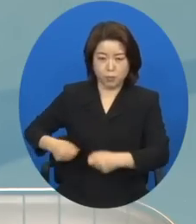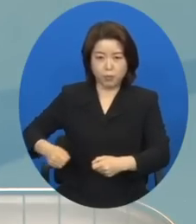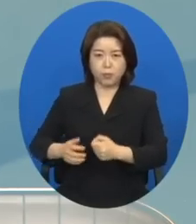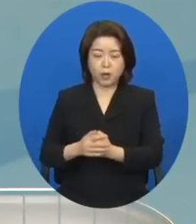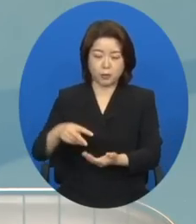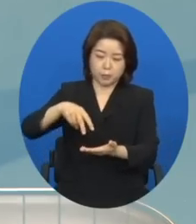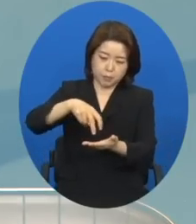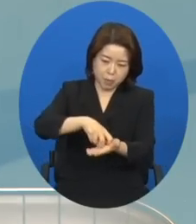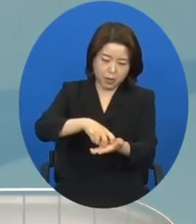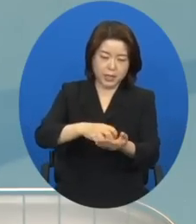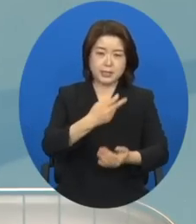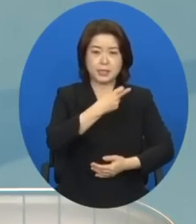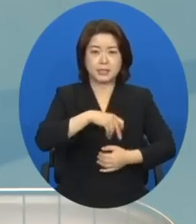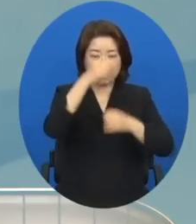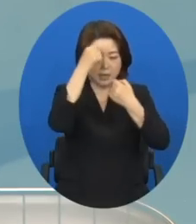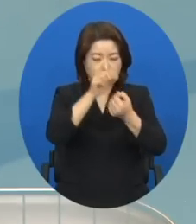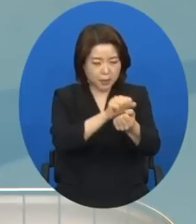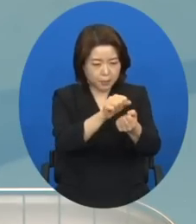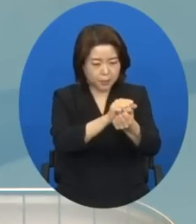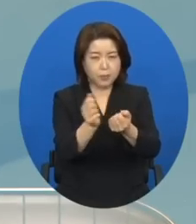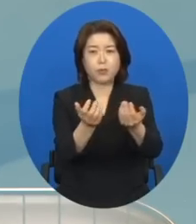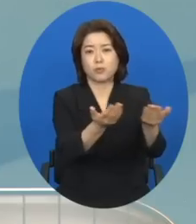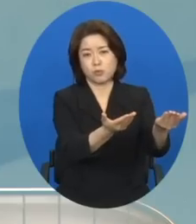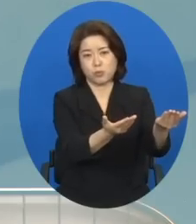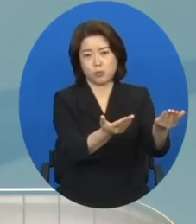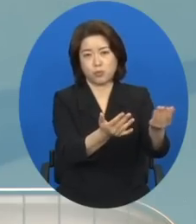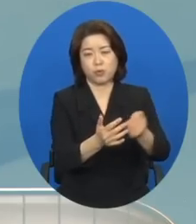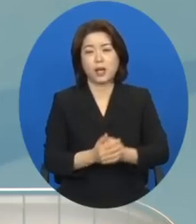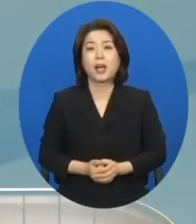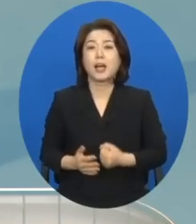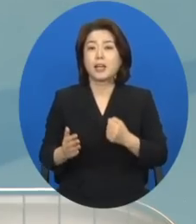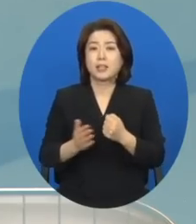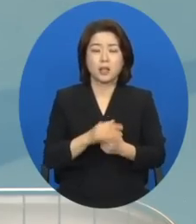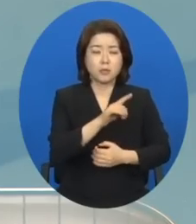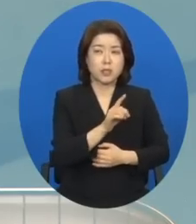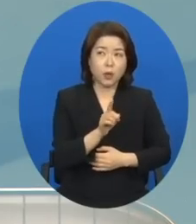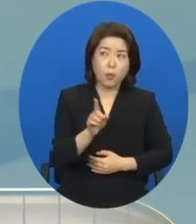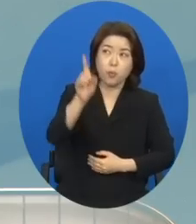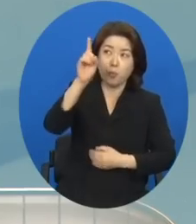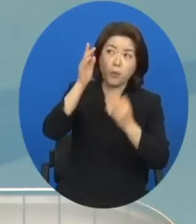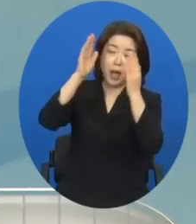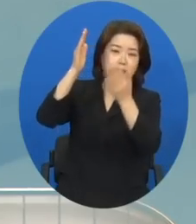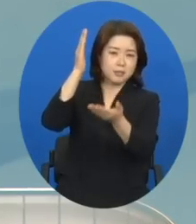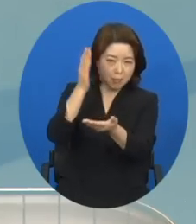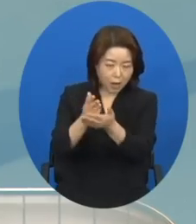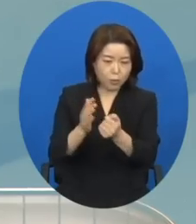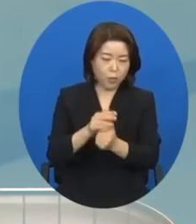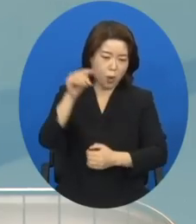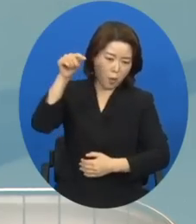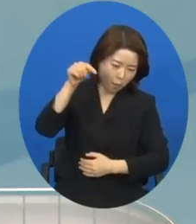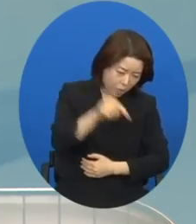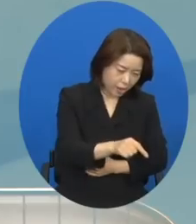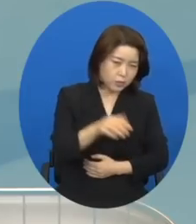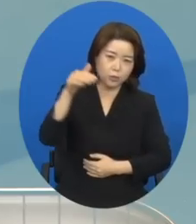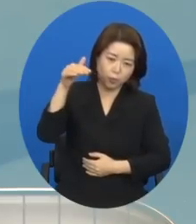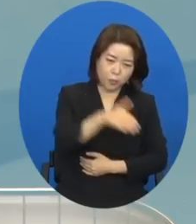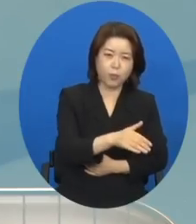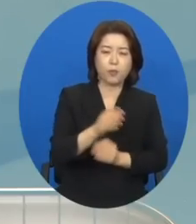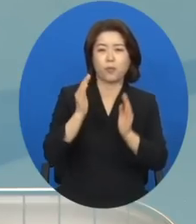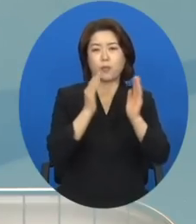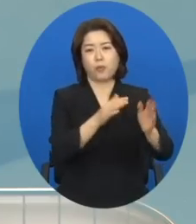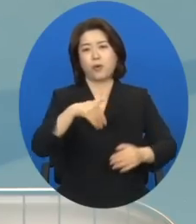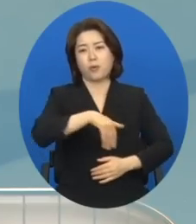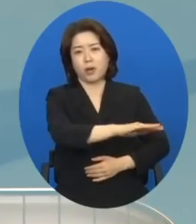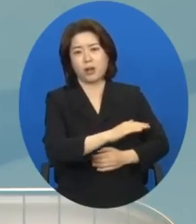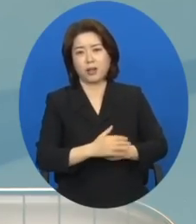발을 씻기시는 것입니다. 그래서 너희는 위로 향할 것이 아니라 낮은 것으로 내려가야 한다.